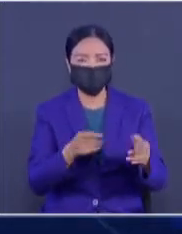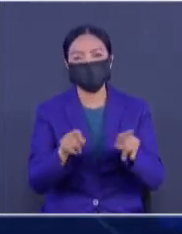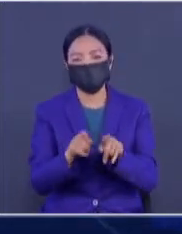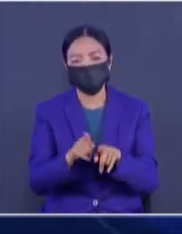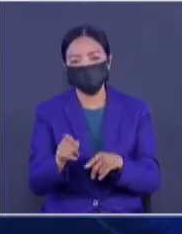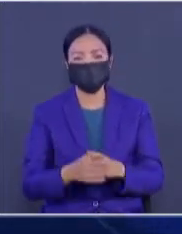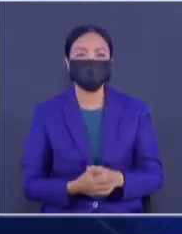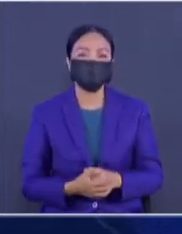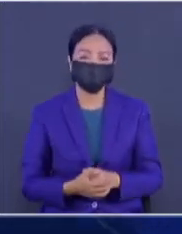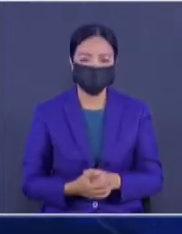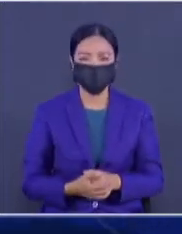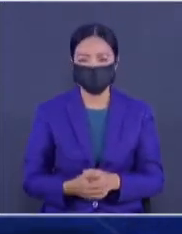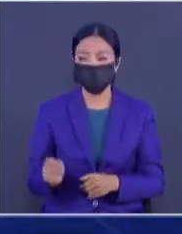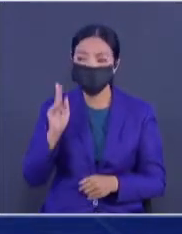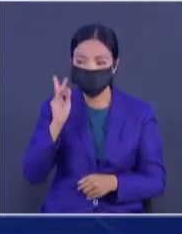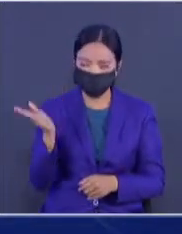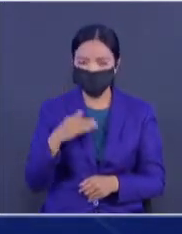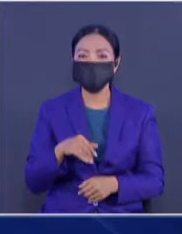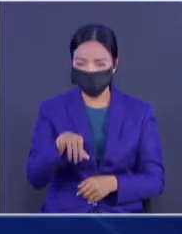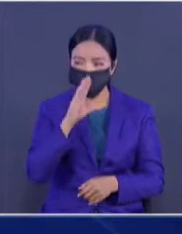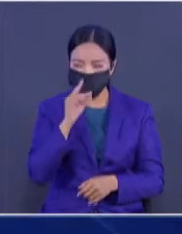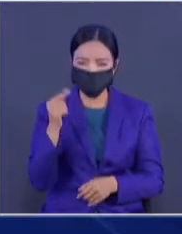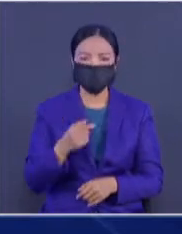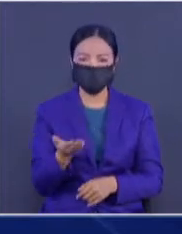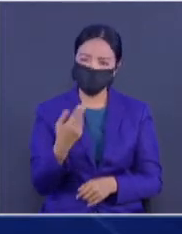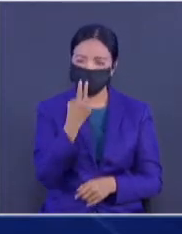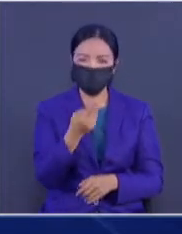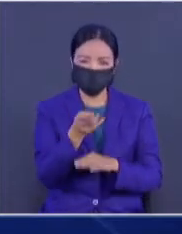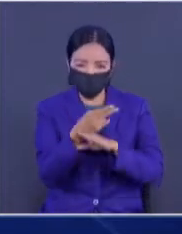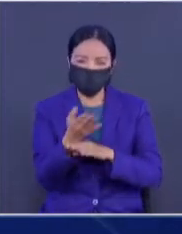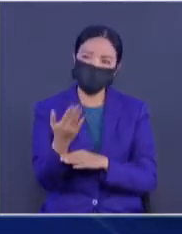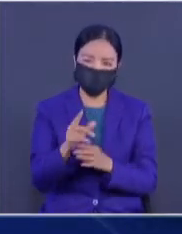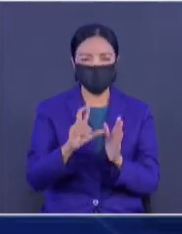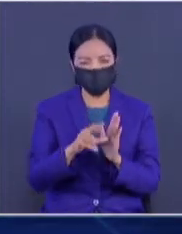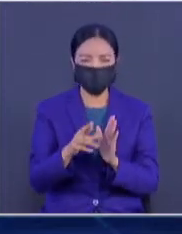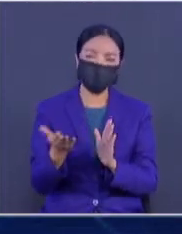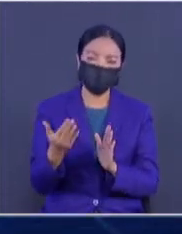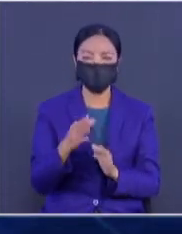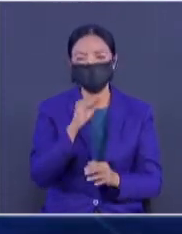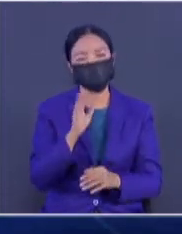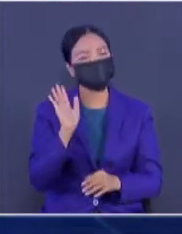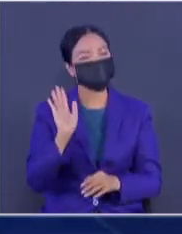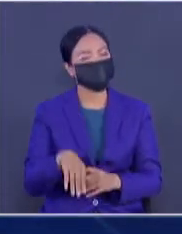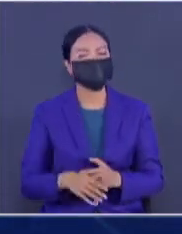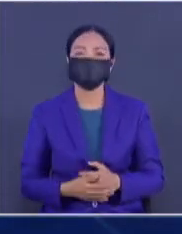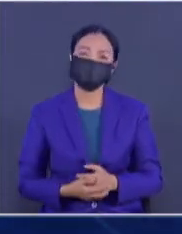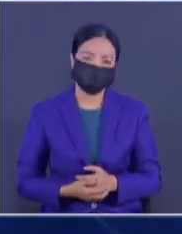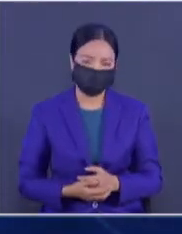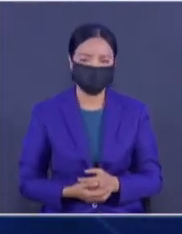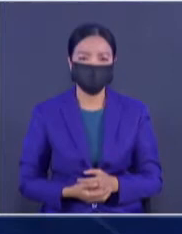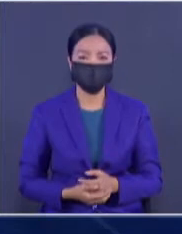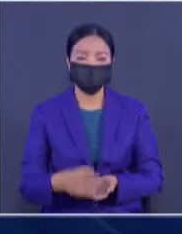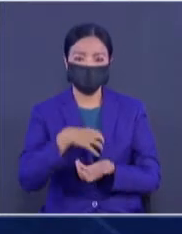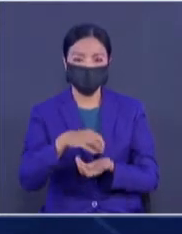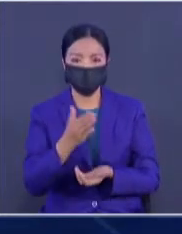อก มาดูโพสต์คลิปวิดีโอ TikTok นะคะ อ ่ านไม่จบสักที เดี๋ยวกลัวคุณผู้ชมจะเปลี่ยนช่องไปก่อนอ่ะเล่ากันสักห